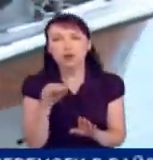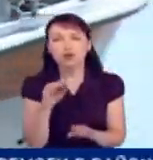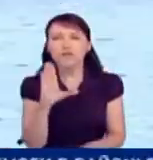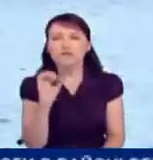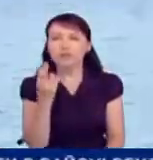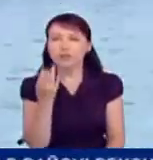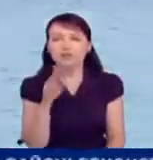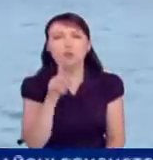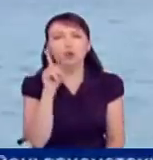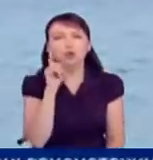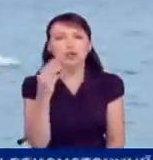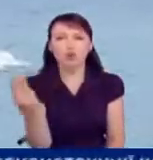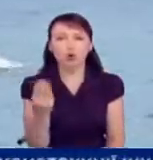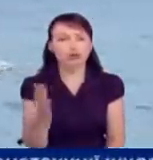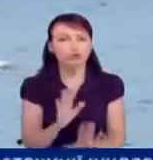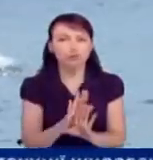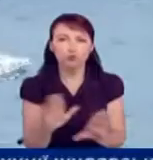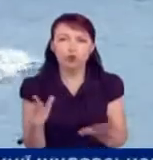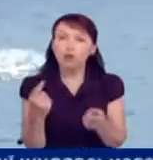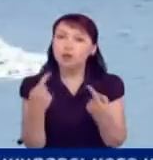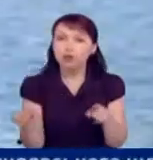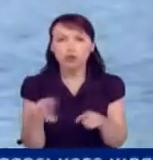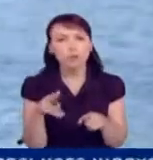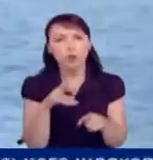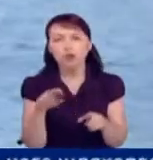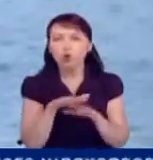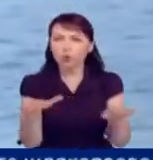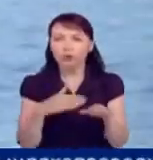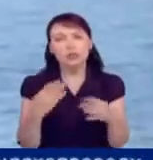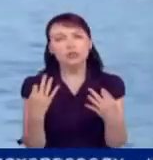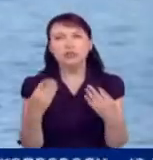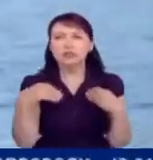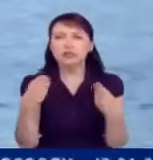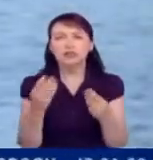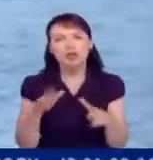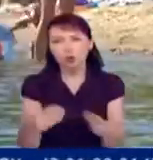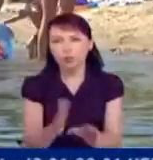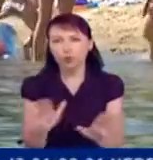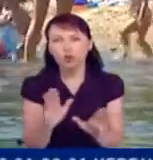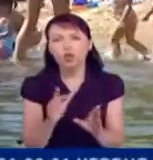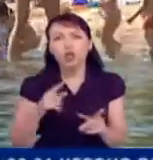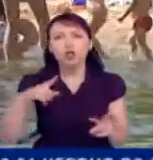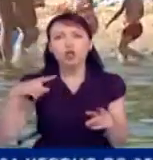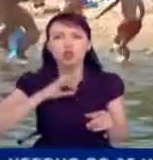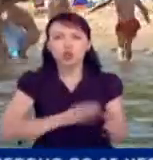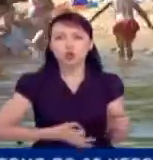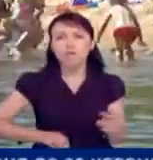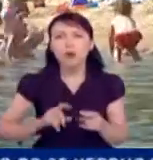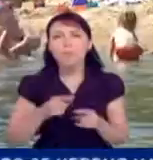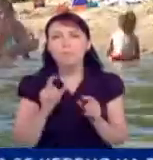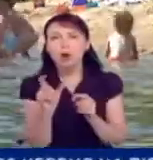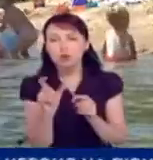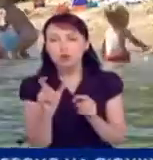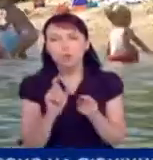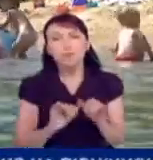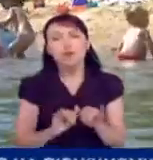Венеція, Молодіжний та Троєщина. На інших купатися не рекомендують. Індекс кишкової палички перевищений на пляжах Дитячий,